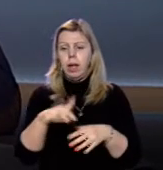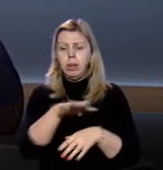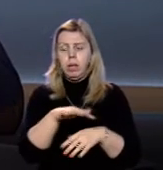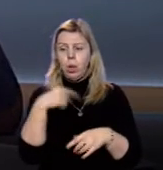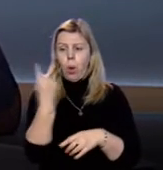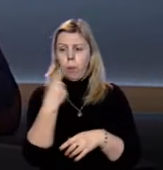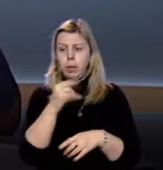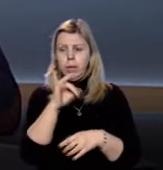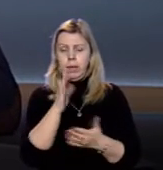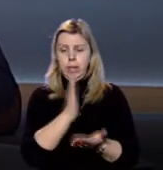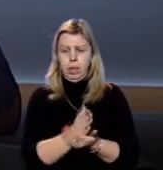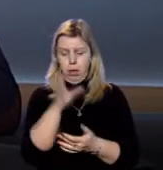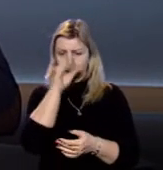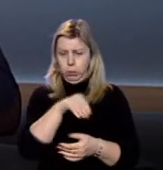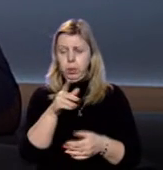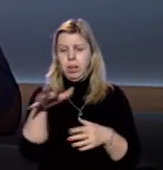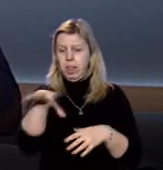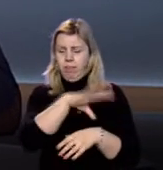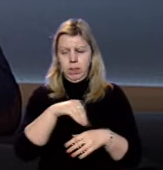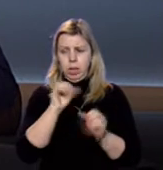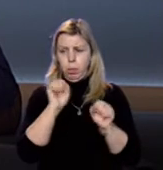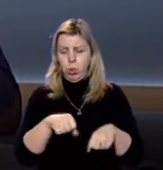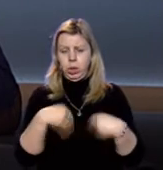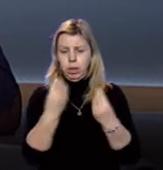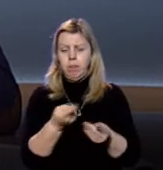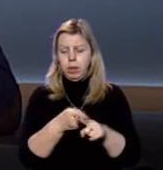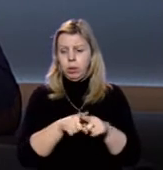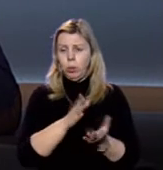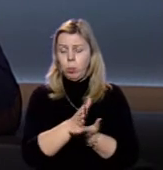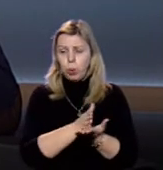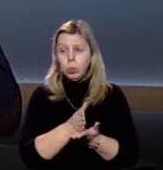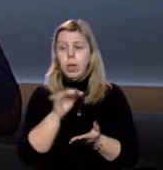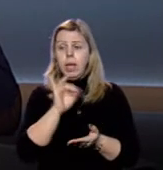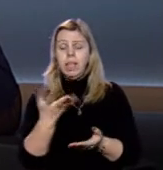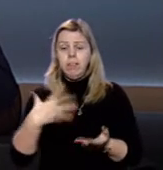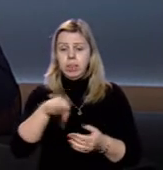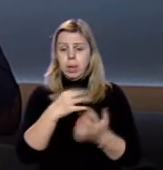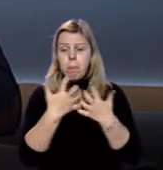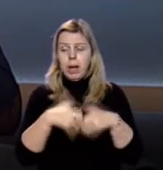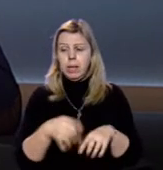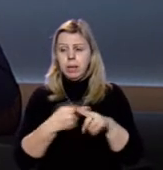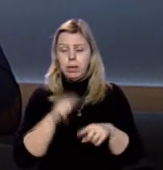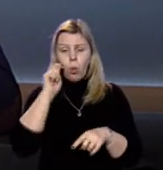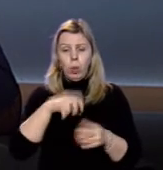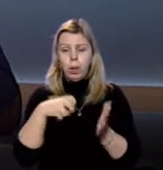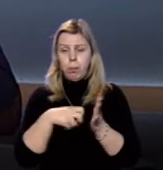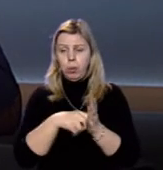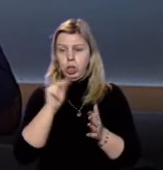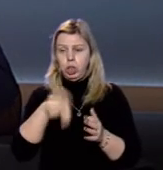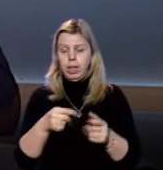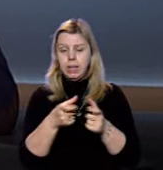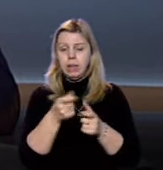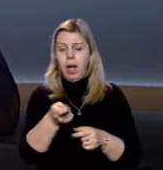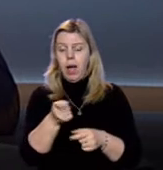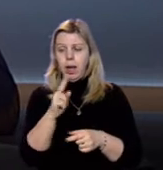території області і є доступні, вони практично всі можуть надавати цю послугу. І інший механізм – це Укрпошта через виплатні